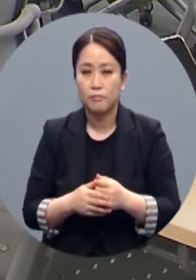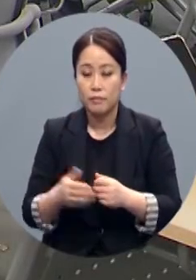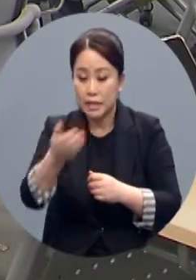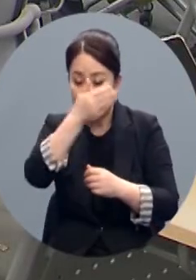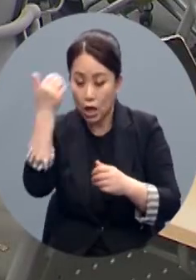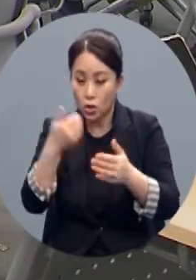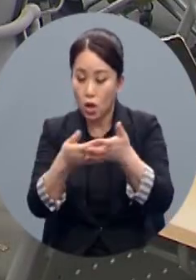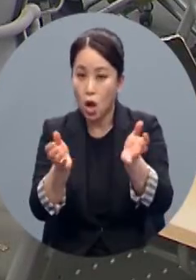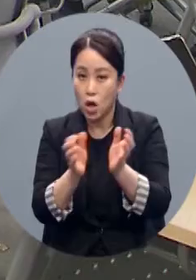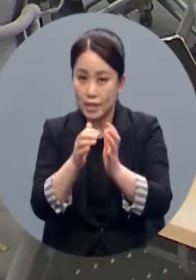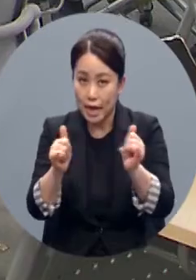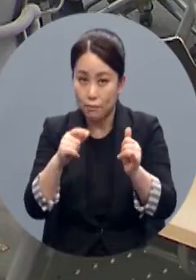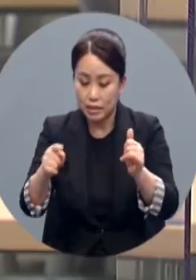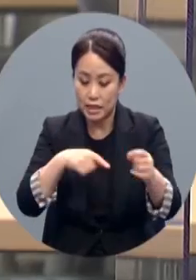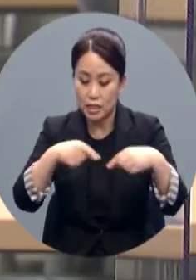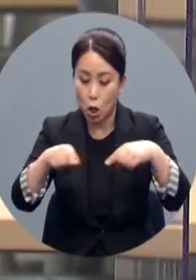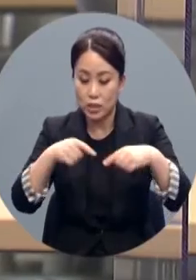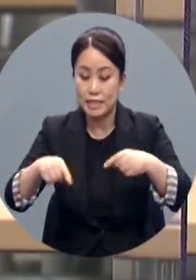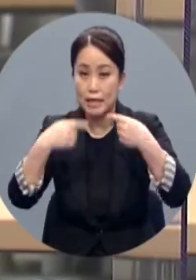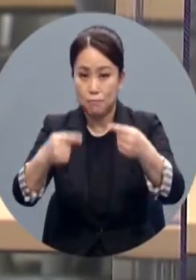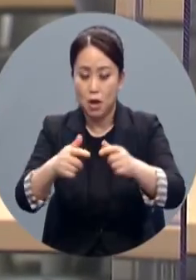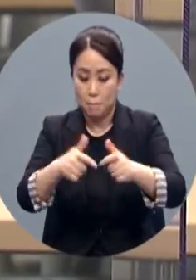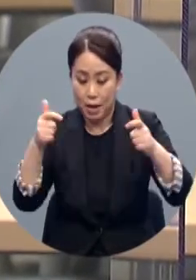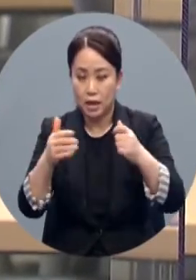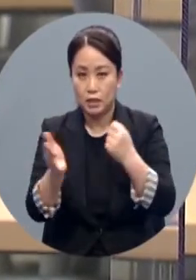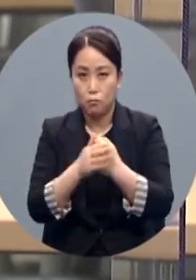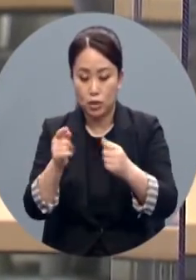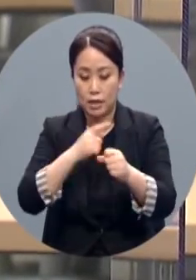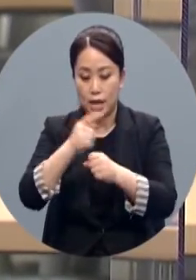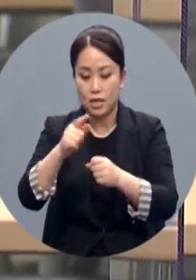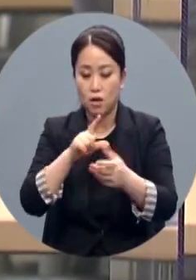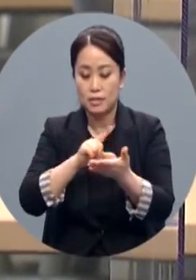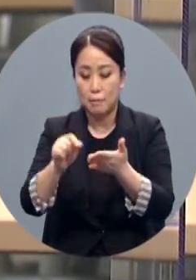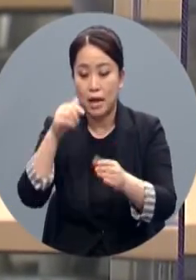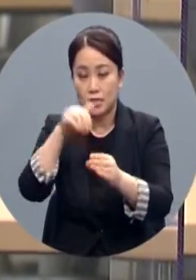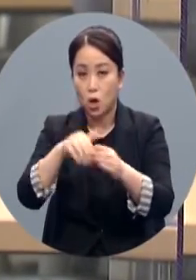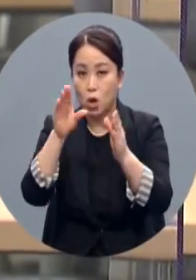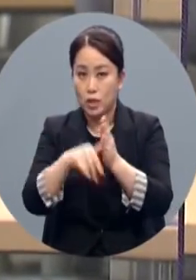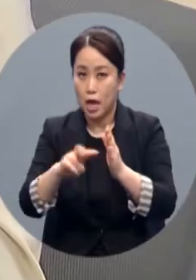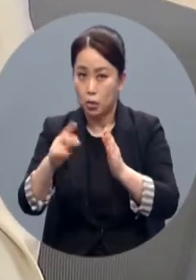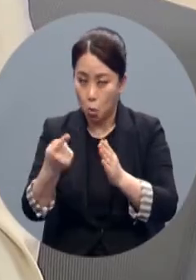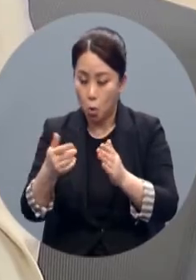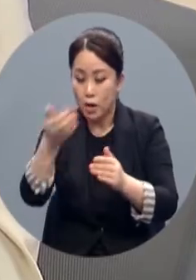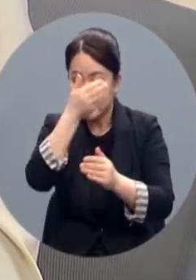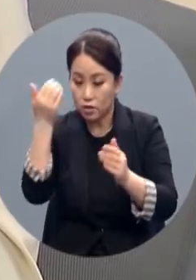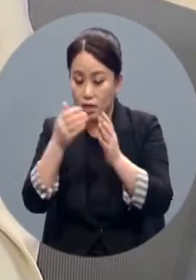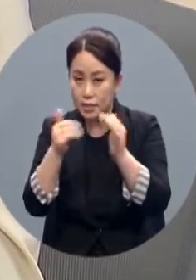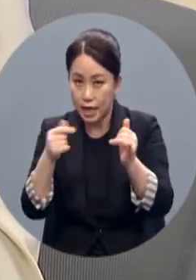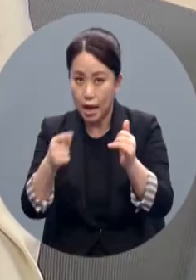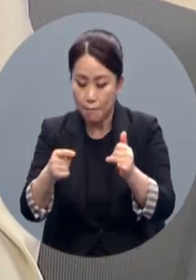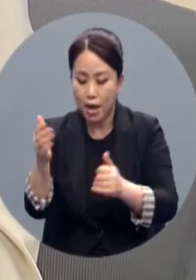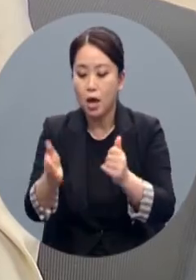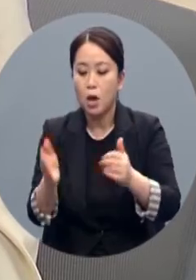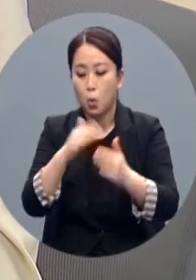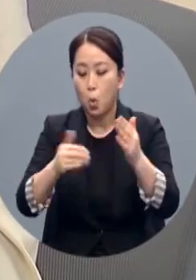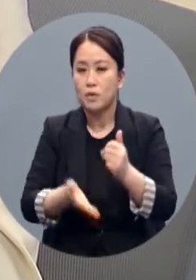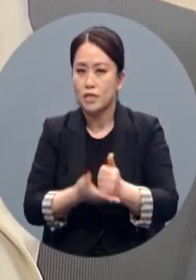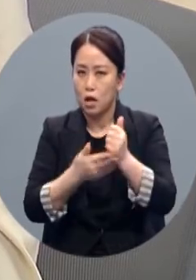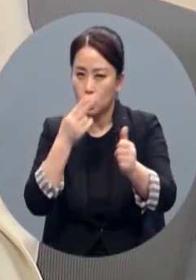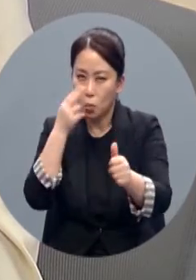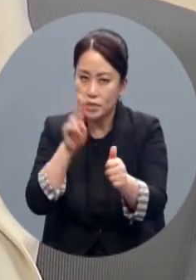청년층의 정치 참여 증가로 내년 지방선거에서도 청년층의 공천 도전과 세대교체 바람을 통한